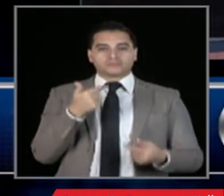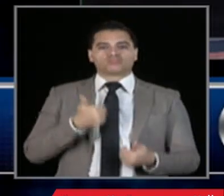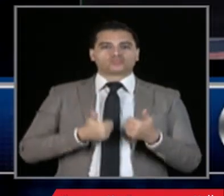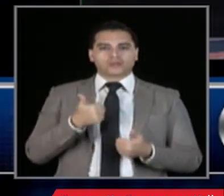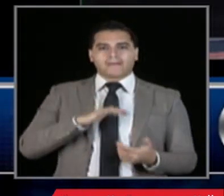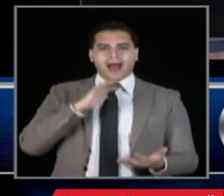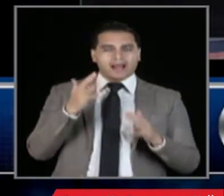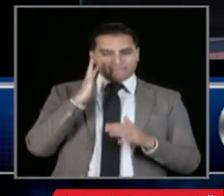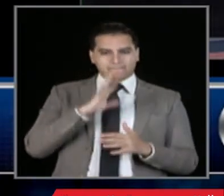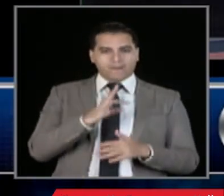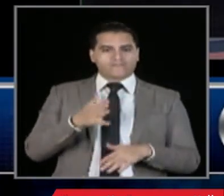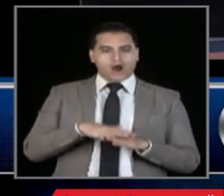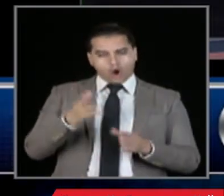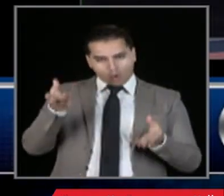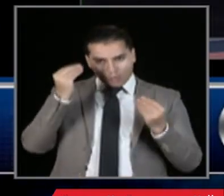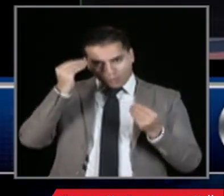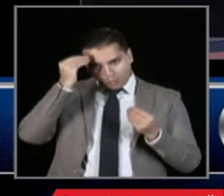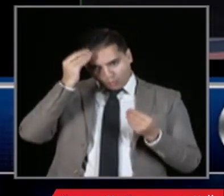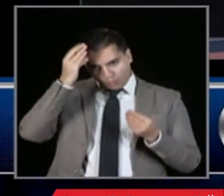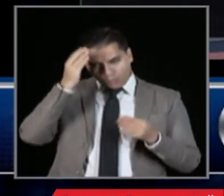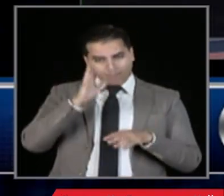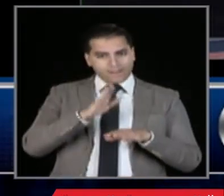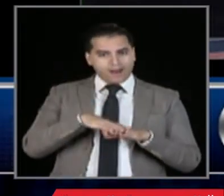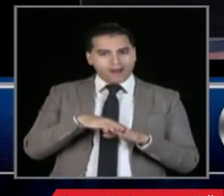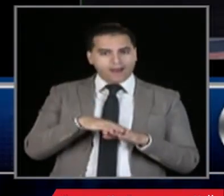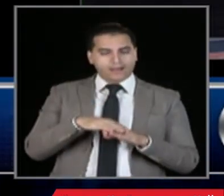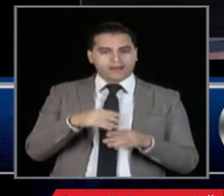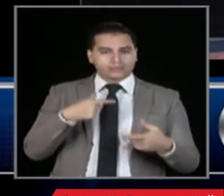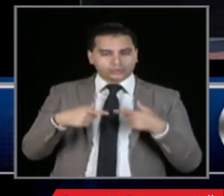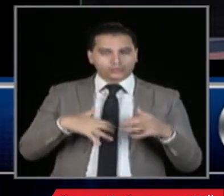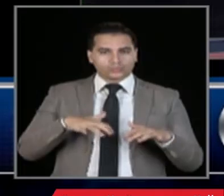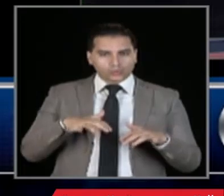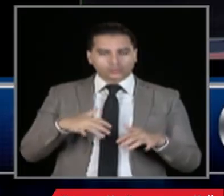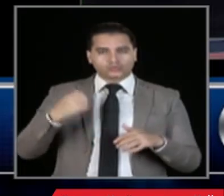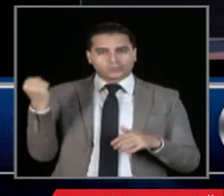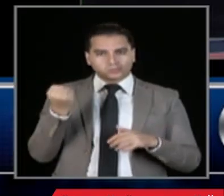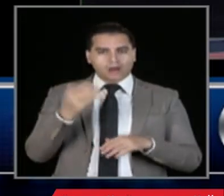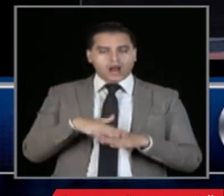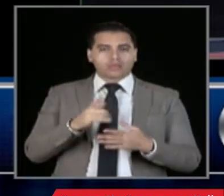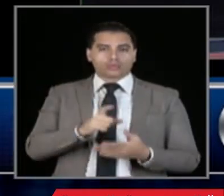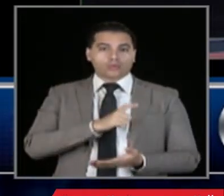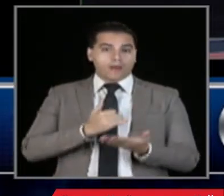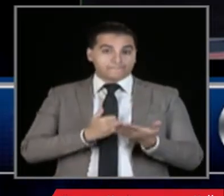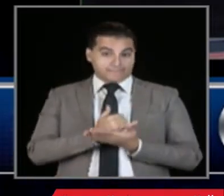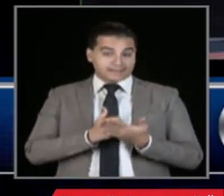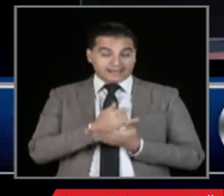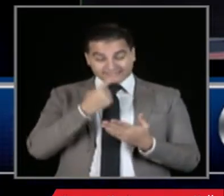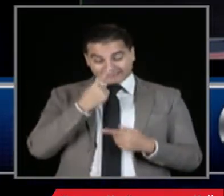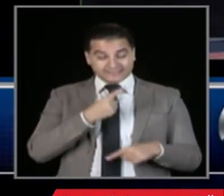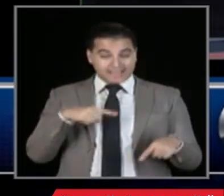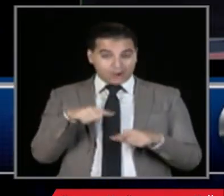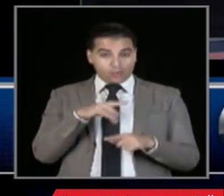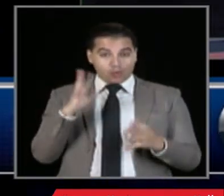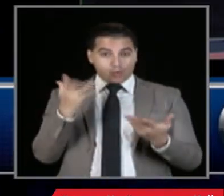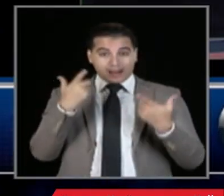مسابقة عالمية في علوم الحاسب الآلي لطلاب المدارس الثانوي، كل